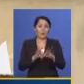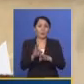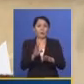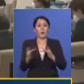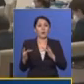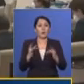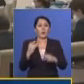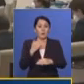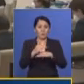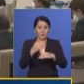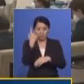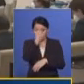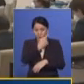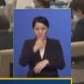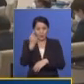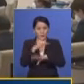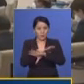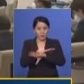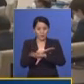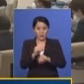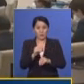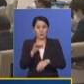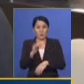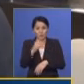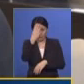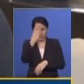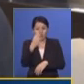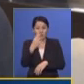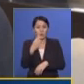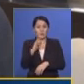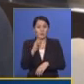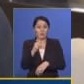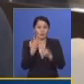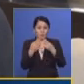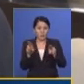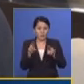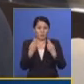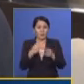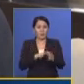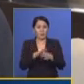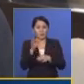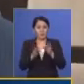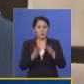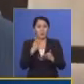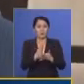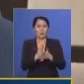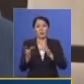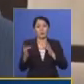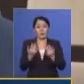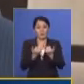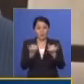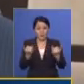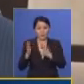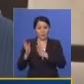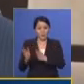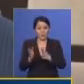сахнаға мас күйінде шықпау, бейәдеп қылықтар жасамау, балағат сөздері бар әндерді айтпау туралы нормалар да бар. Концертті қызметті реттеу